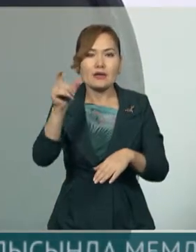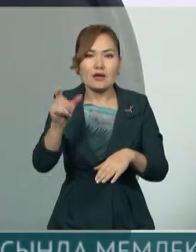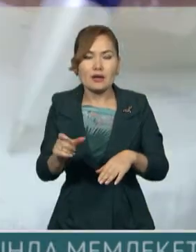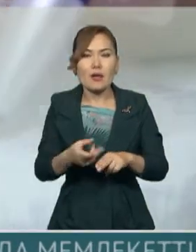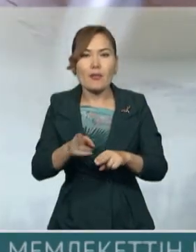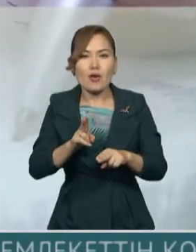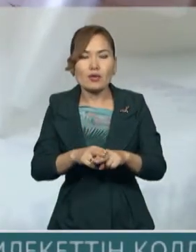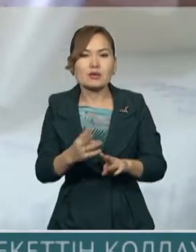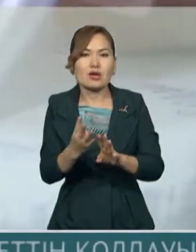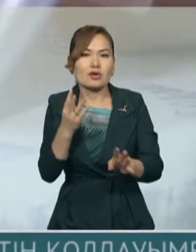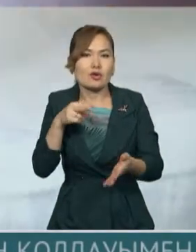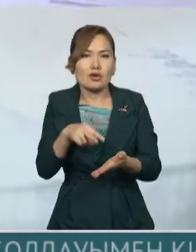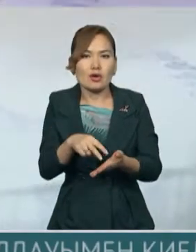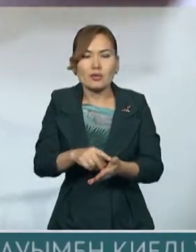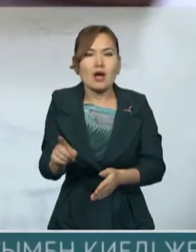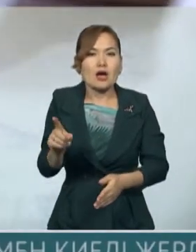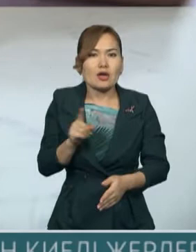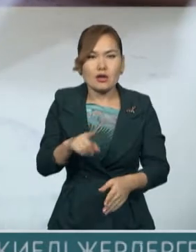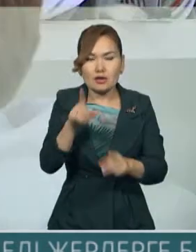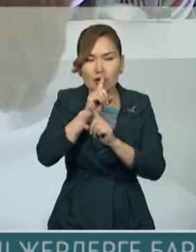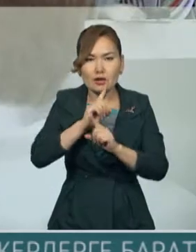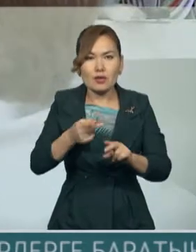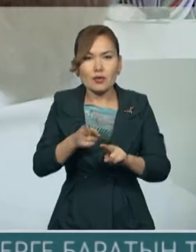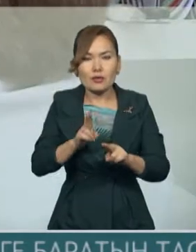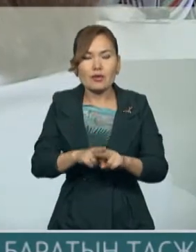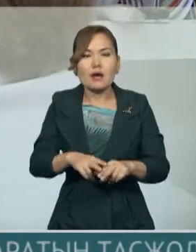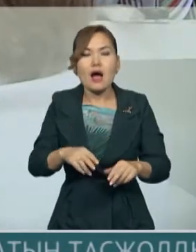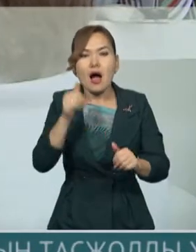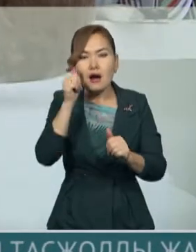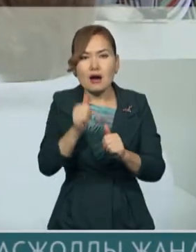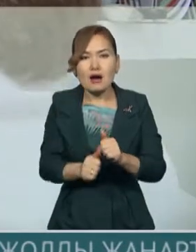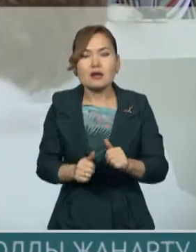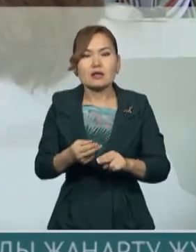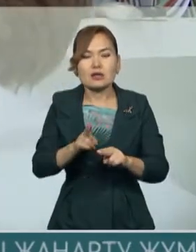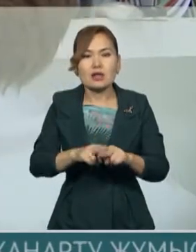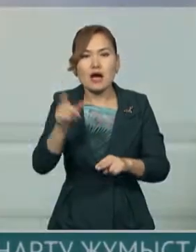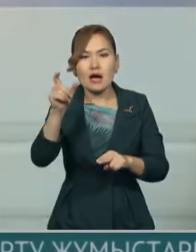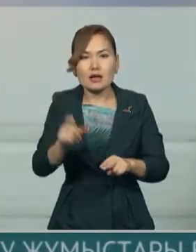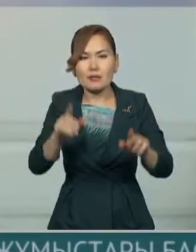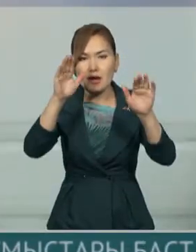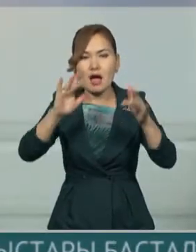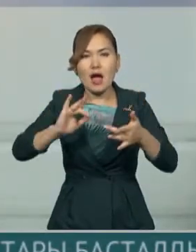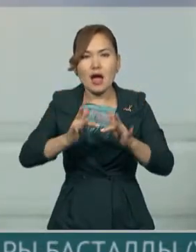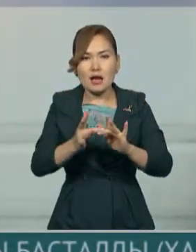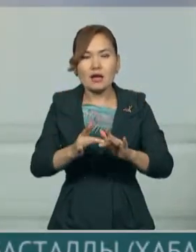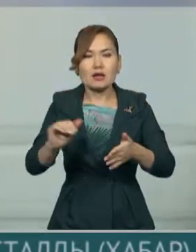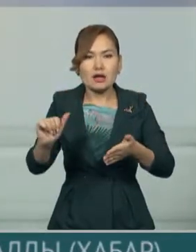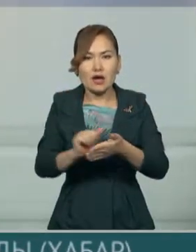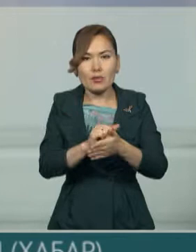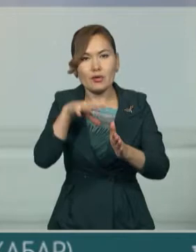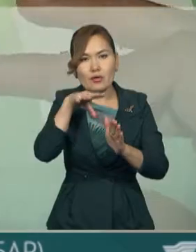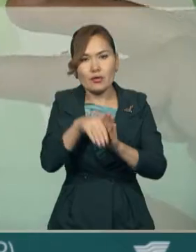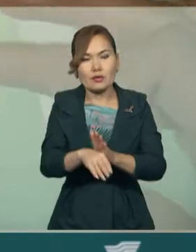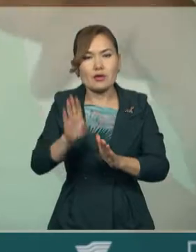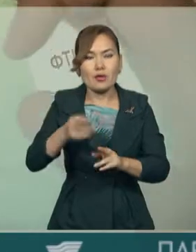келіп, амбулаториялық карталарын іздеп әуре сарсанға түспейді. Дәрігерлер де қағаз бастылықтан құтылады. Ортақ дерекқордағы ақпарат